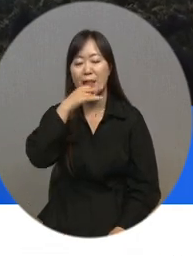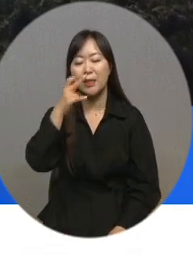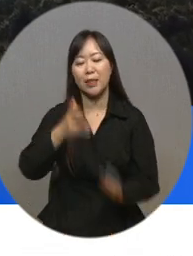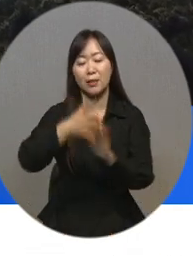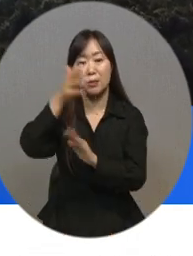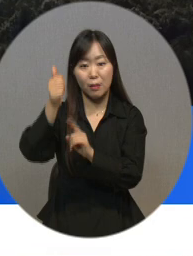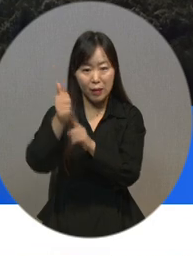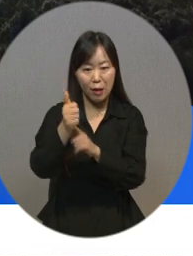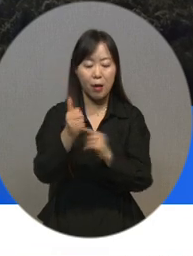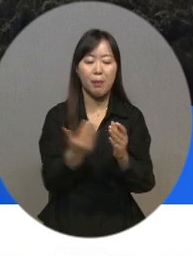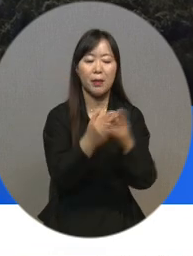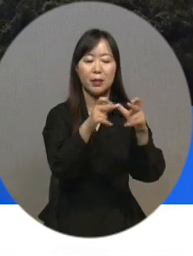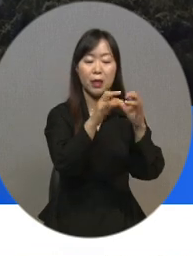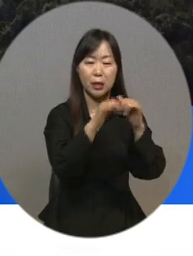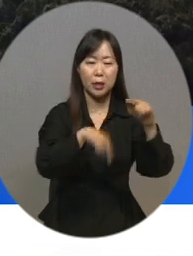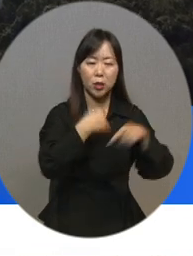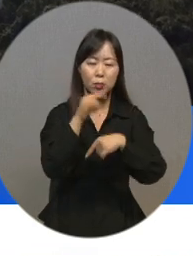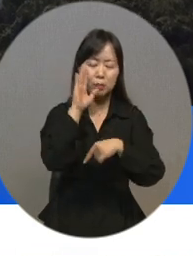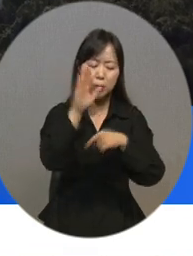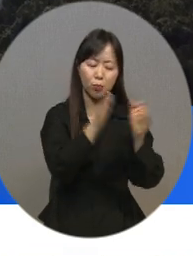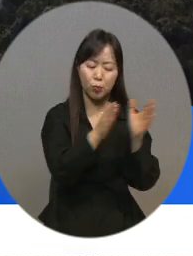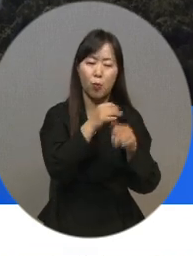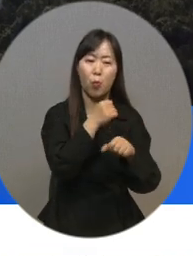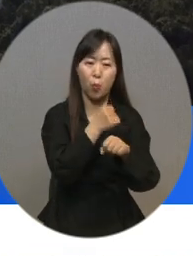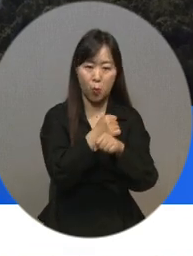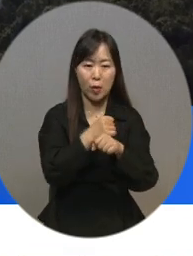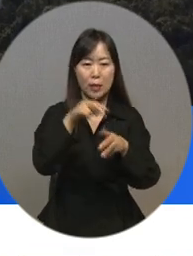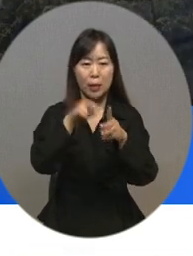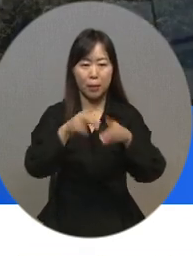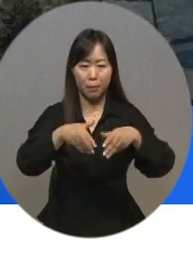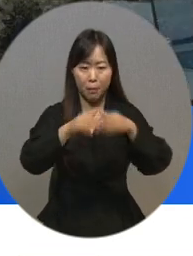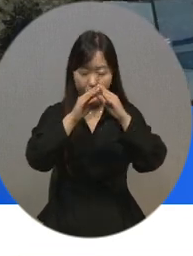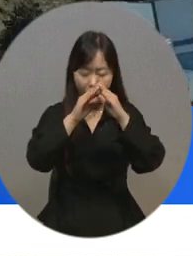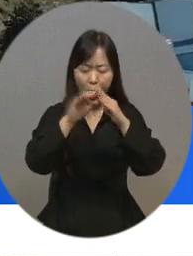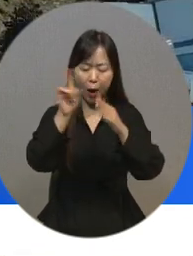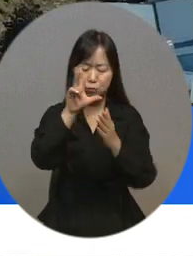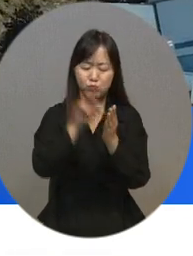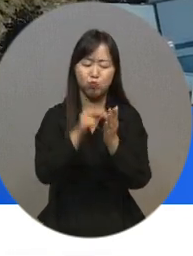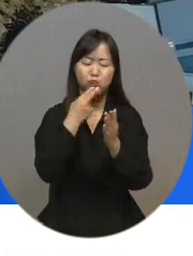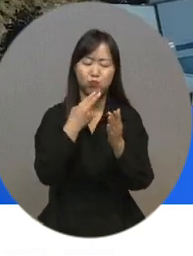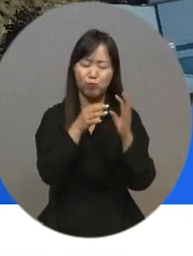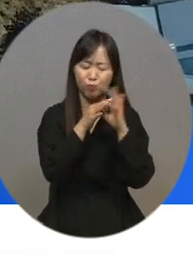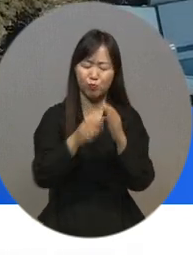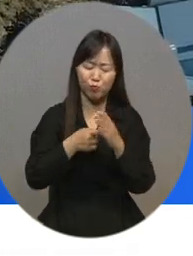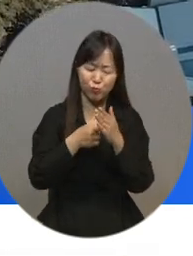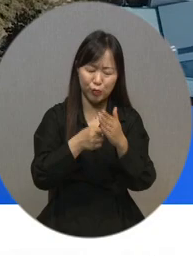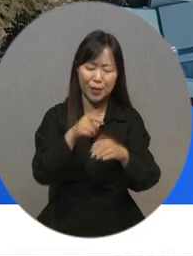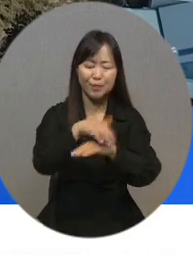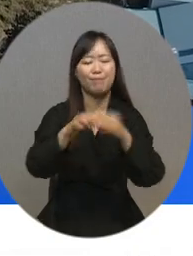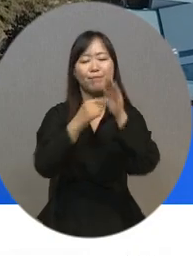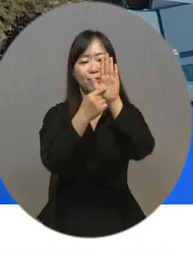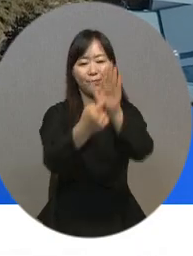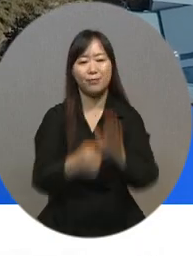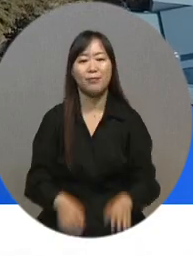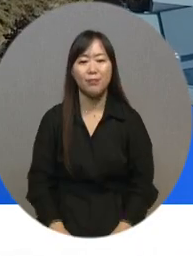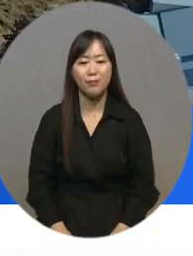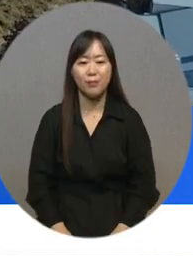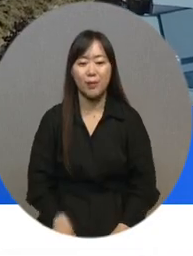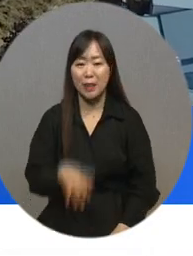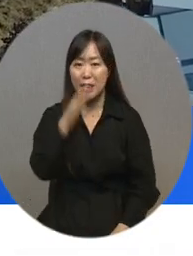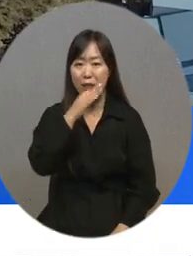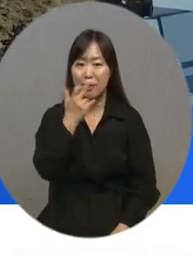장애인들이 스스로 미래를 준비해 나갈 수 있도록 센터 글립을 차질없이 추진하겠다고 말했습니다네